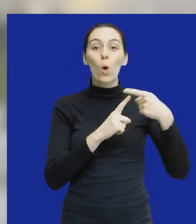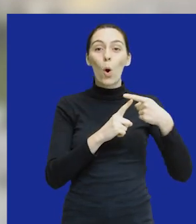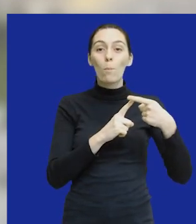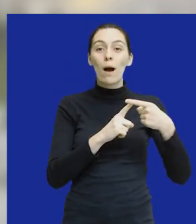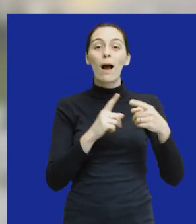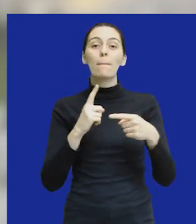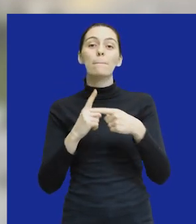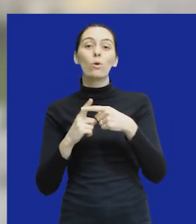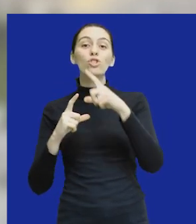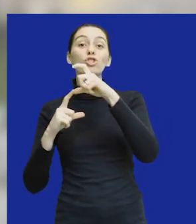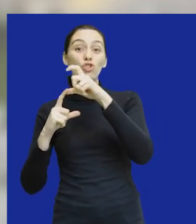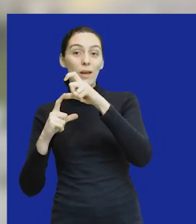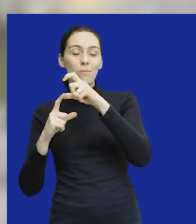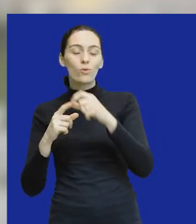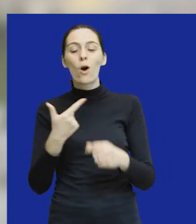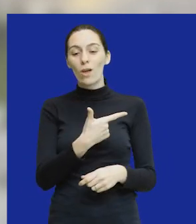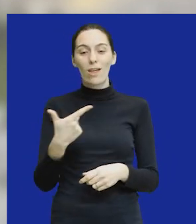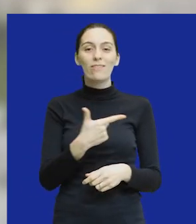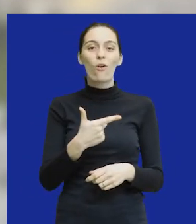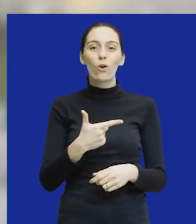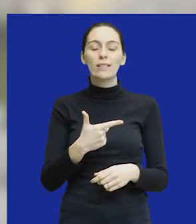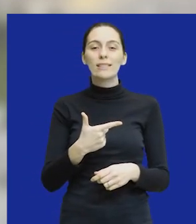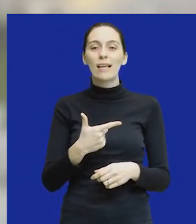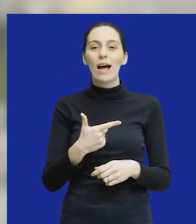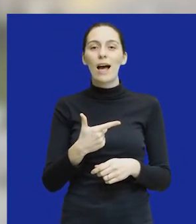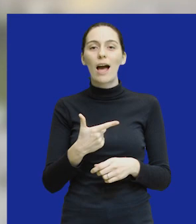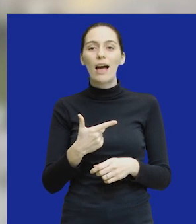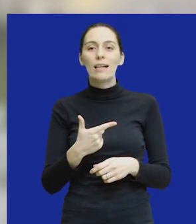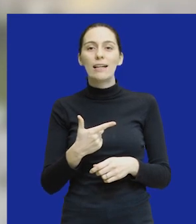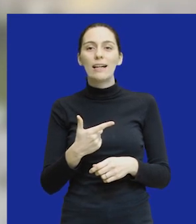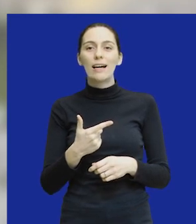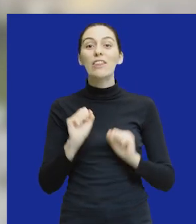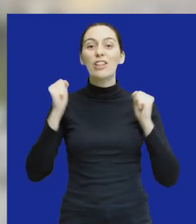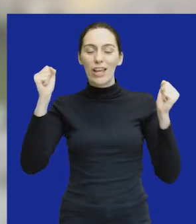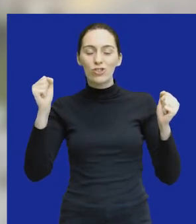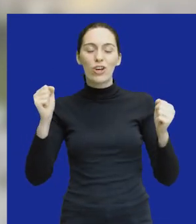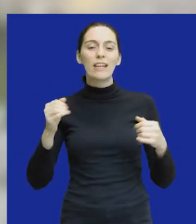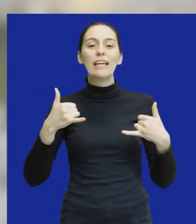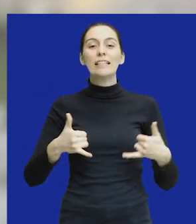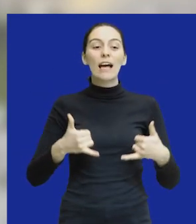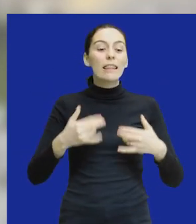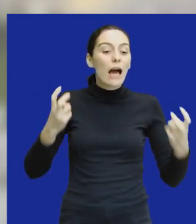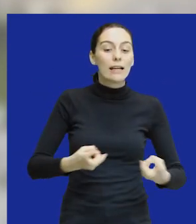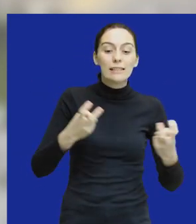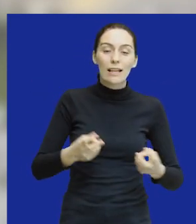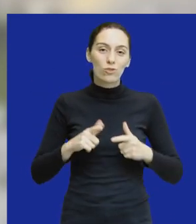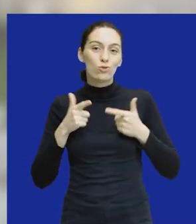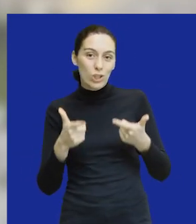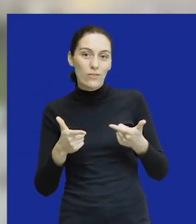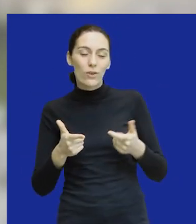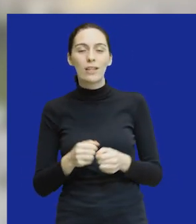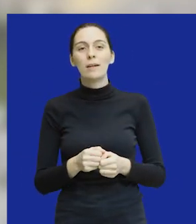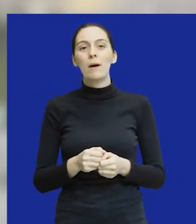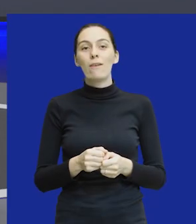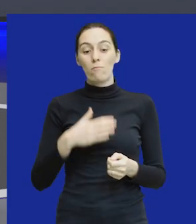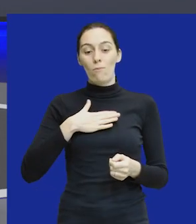Tome i Šimuna, dvojice tinejdžera, koji su, eto, sada u punoj snazi istraživanja života, nastojimo ih, supruga